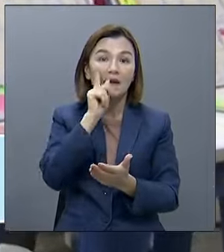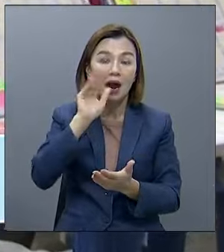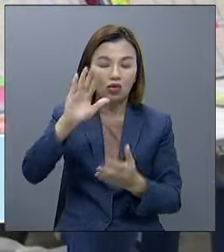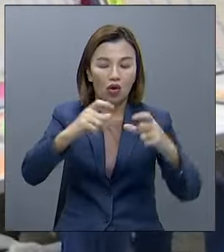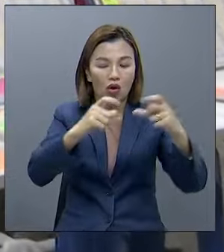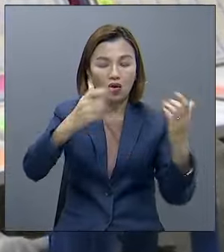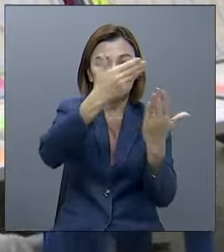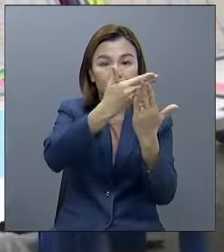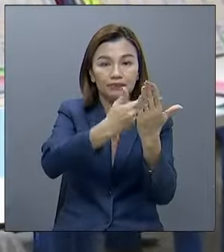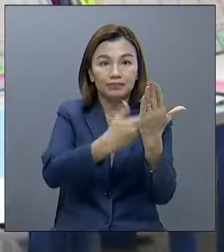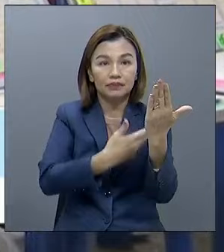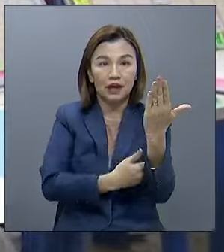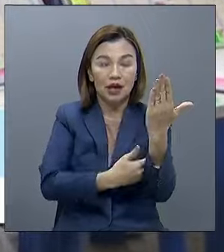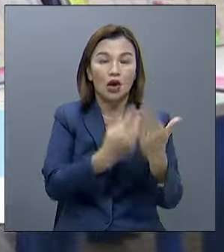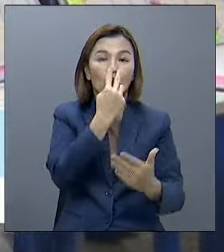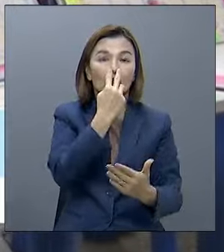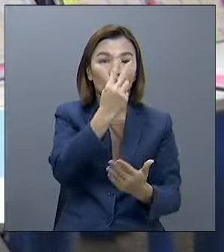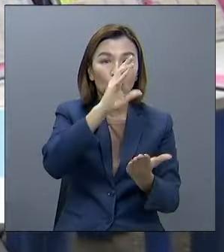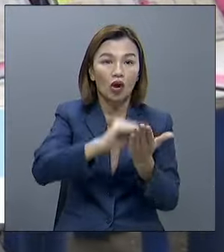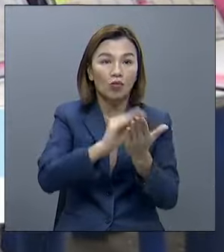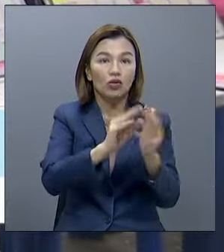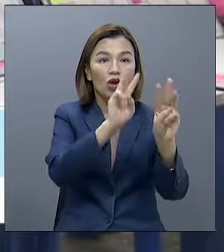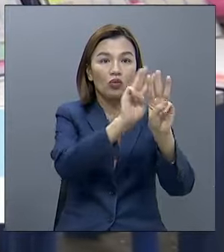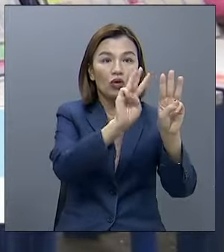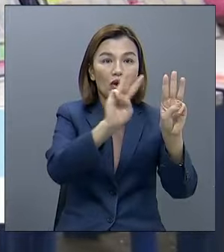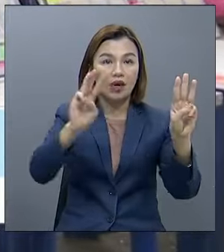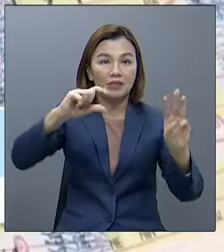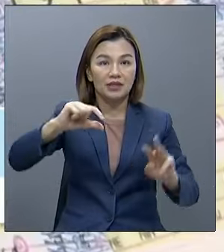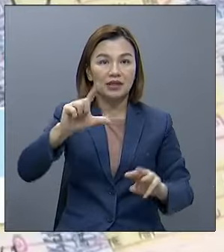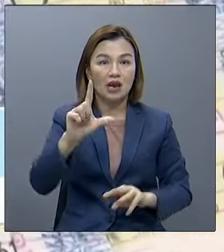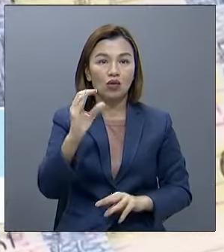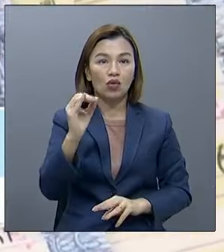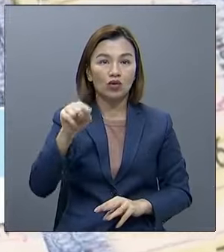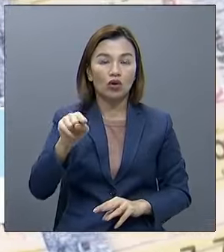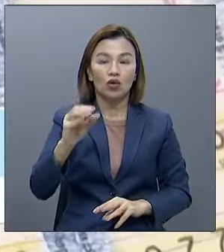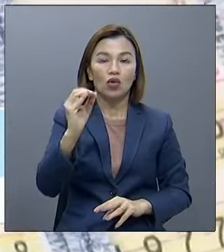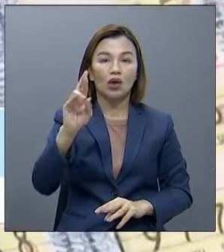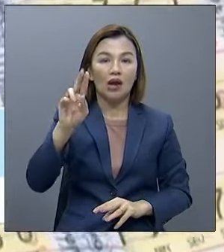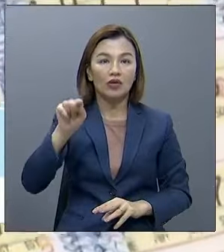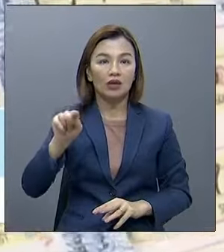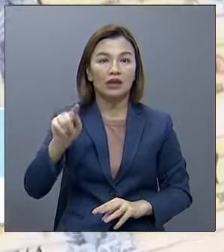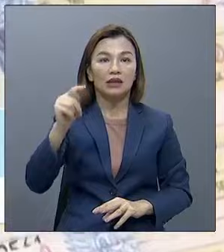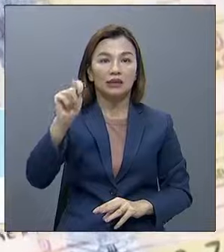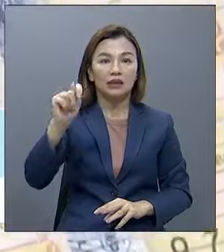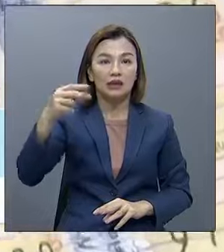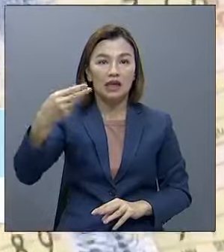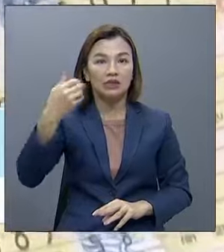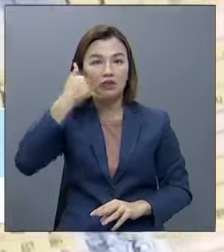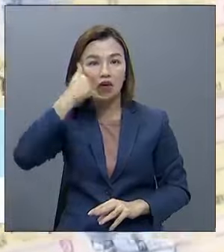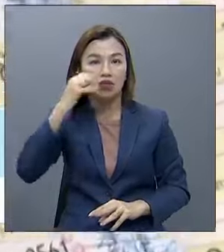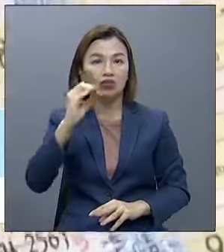กินแบ่งรัฐบาลสามารถติดตามข้อมูลได้ที่เว็บไซต์www.or.thหรือโทรที่ 02